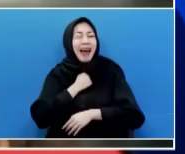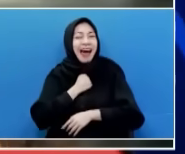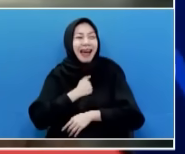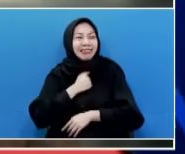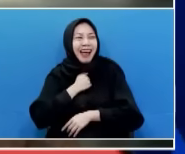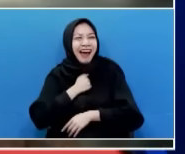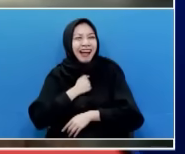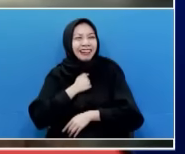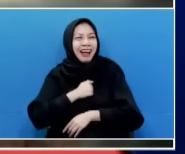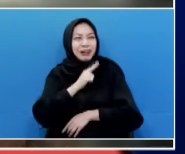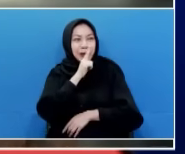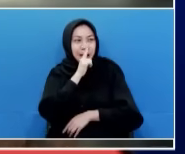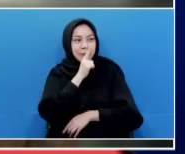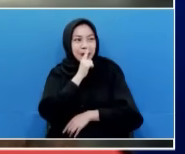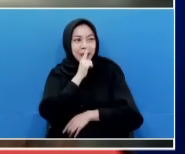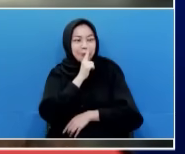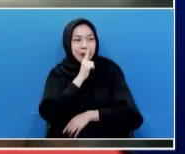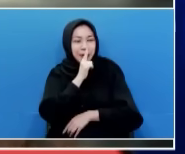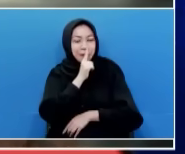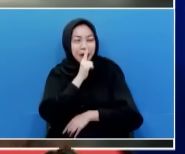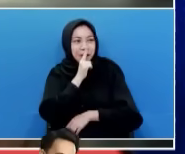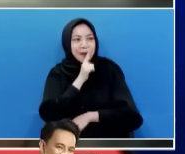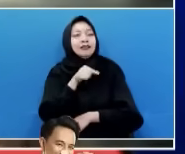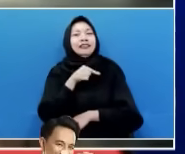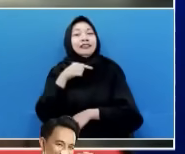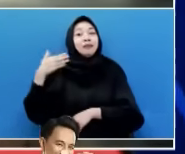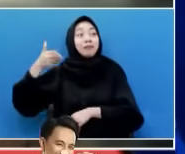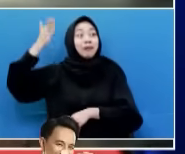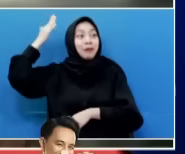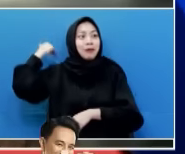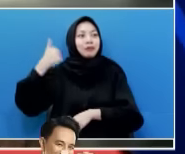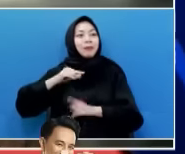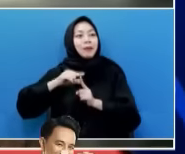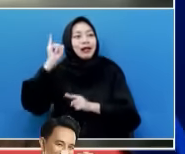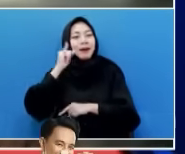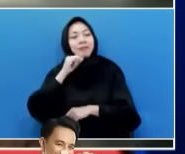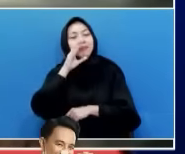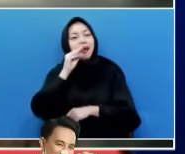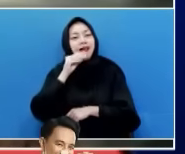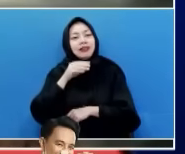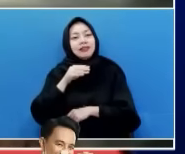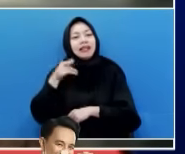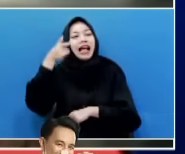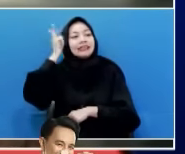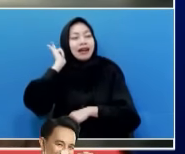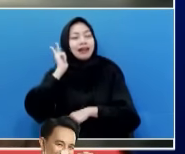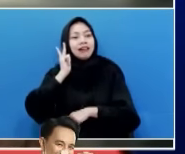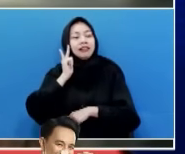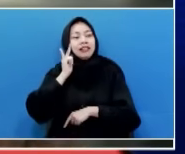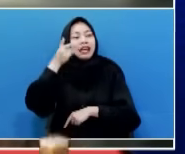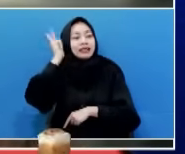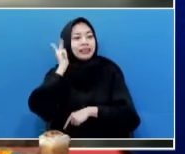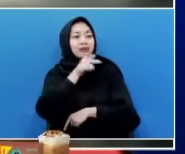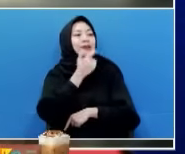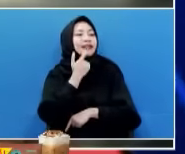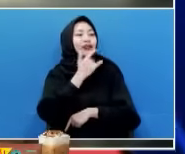setegas ini ya selama ini ya selama ini kan masih mencoba diseimbangkan beberapa kali Pak Ganjar masih bilang soal Pak